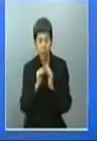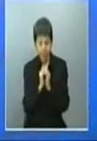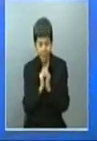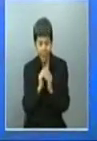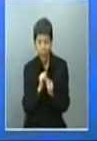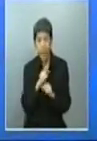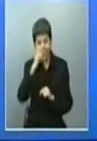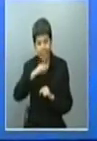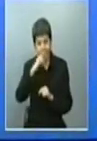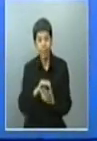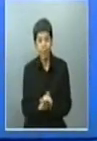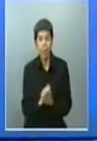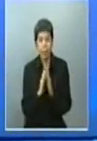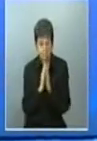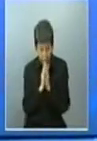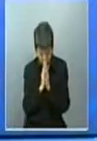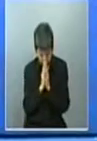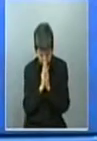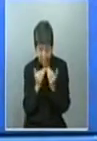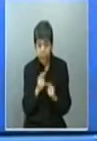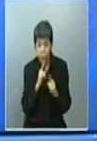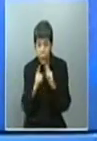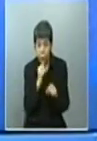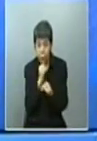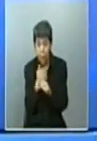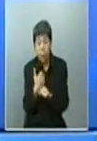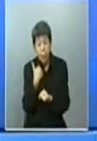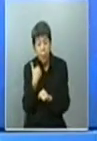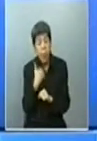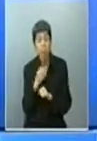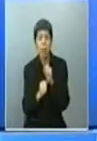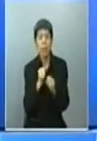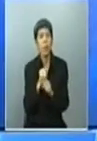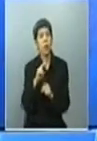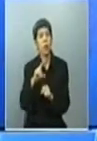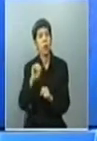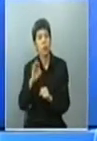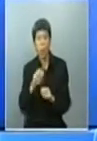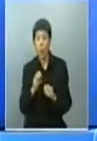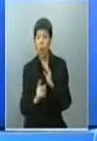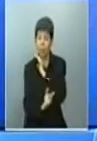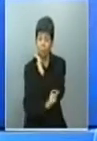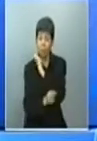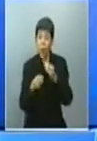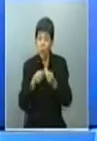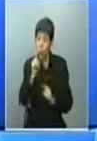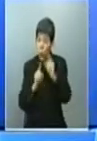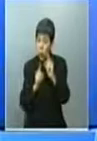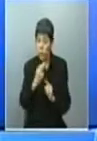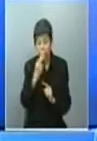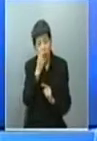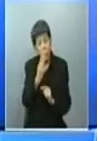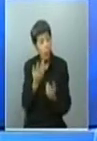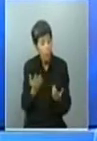ณธนวัฒน์ค่ะ ครับสวัสดีครับ ค่ะจากการประเมินนะคะมุมมอง2559ในตลาดหุ้นสิงคโปร์เรามองอย่างไรบ้างค